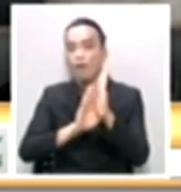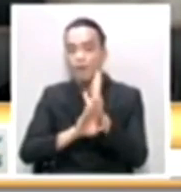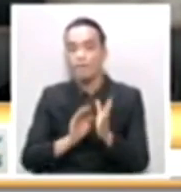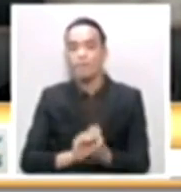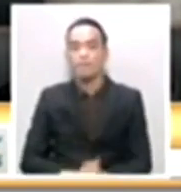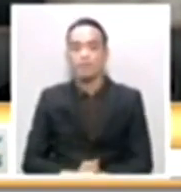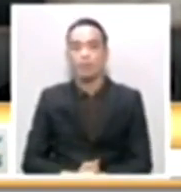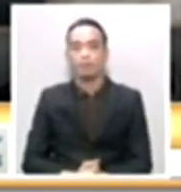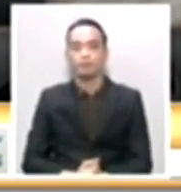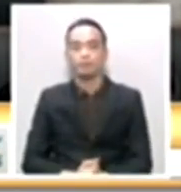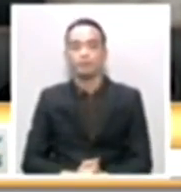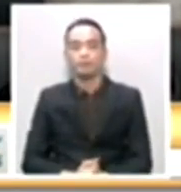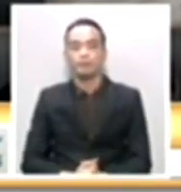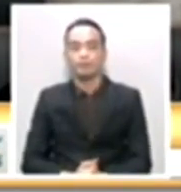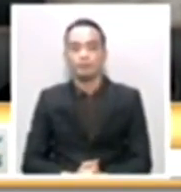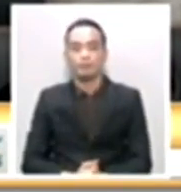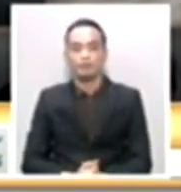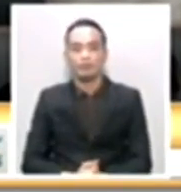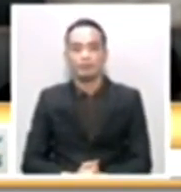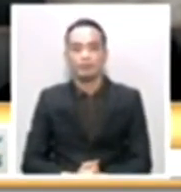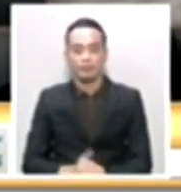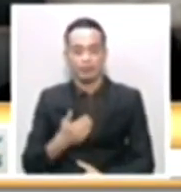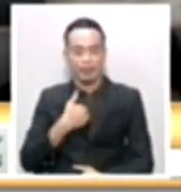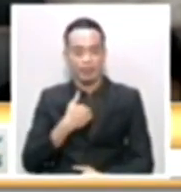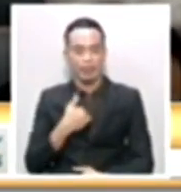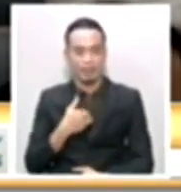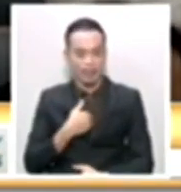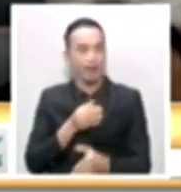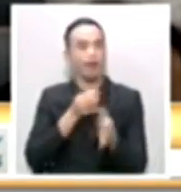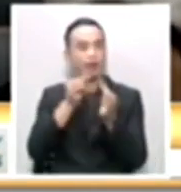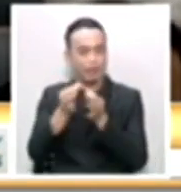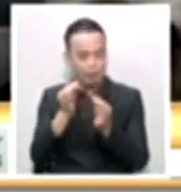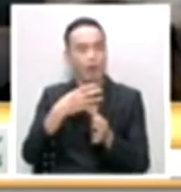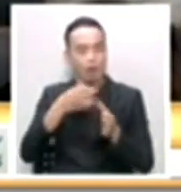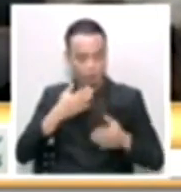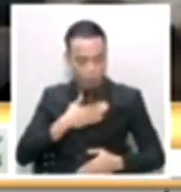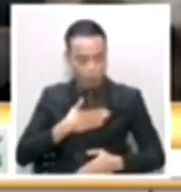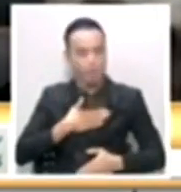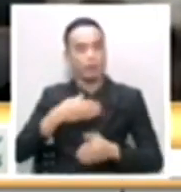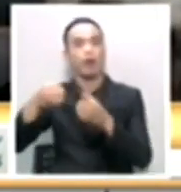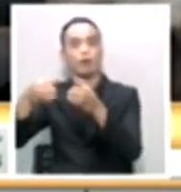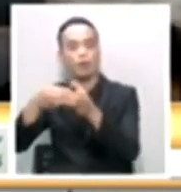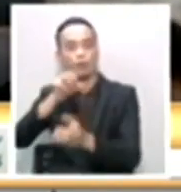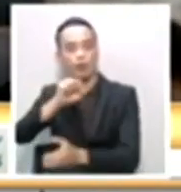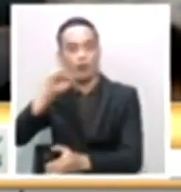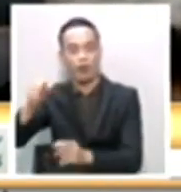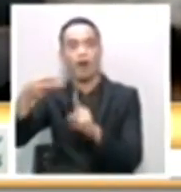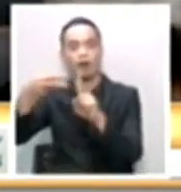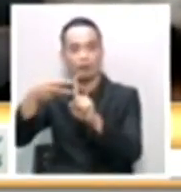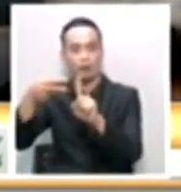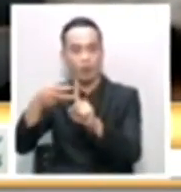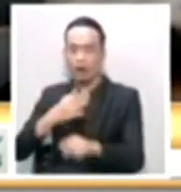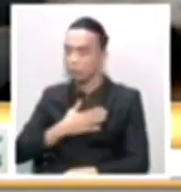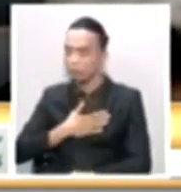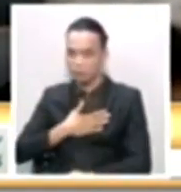มขออนุญาตที่จะออกตัวว่าทั้งผมเองแล้วพรรคอนาคตใหม่ทุกท่านพวกเราไม่มีเจตนาที่